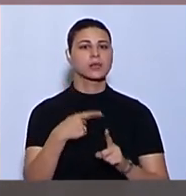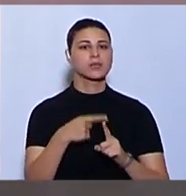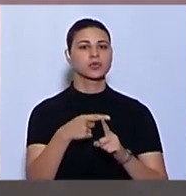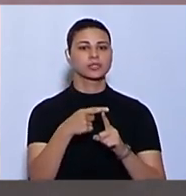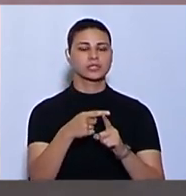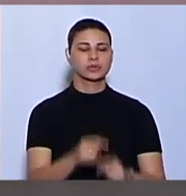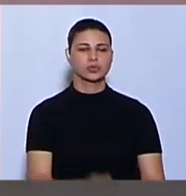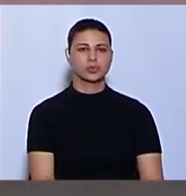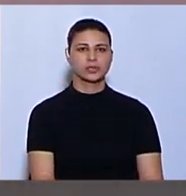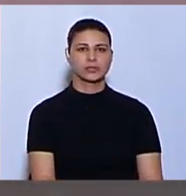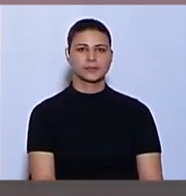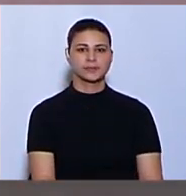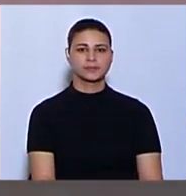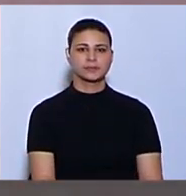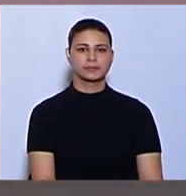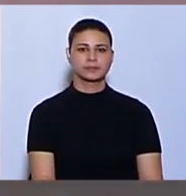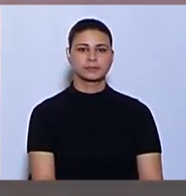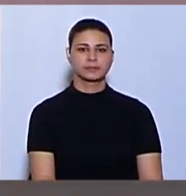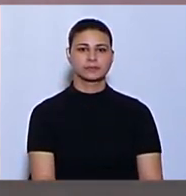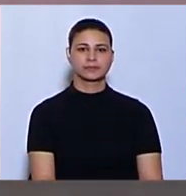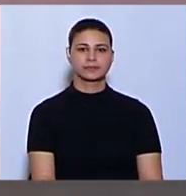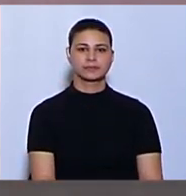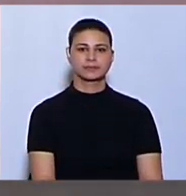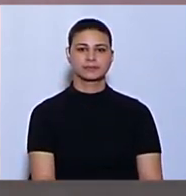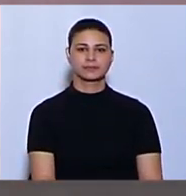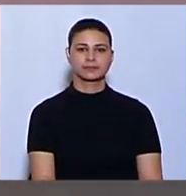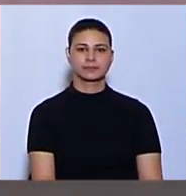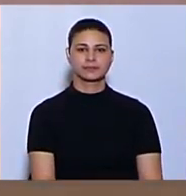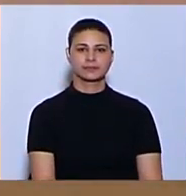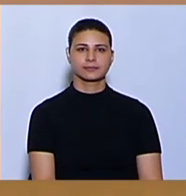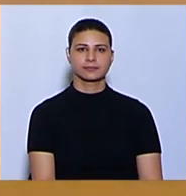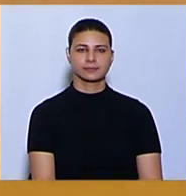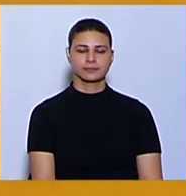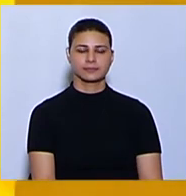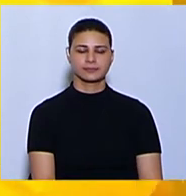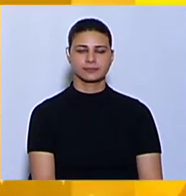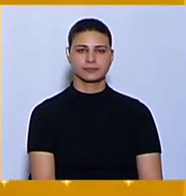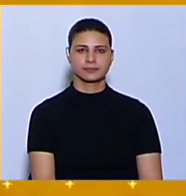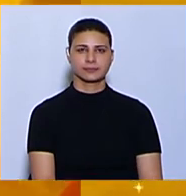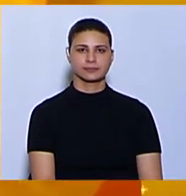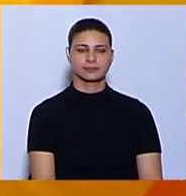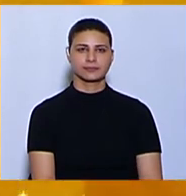ყოველ შემთხვევაში.